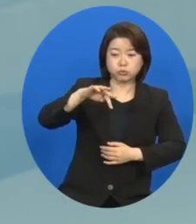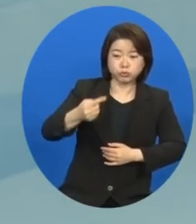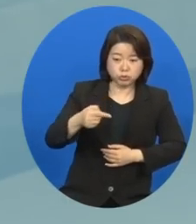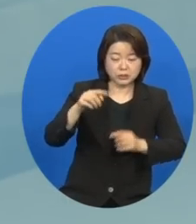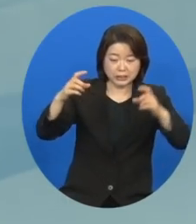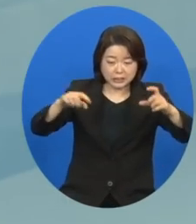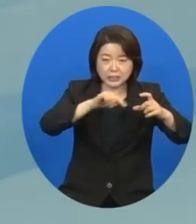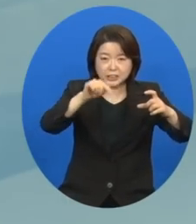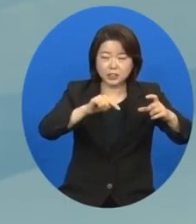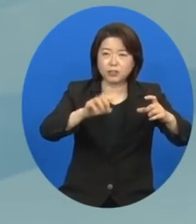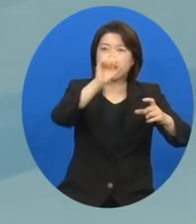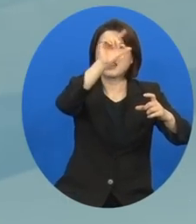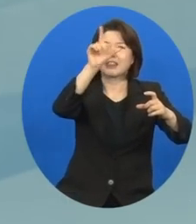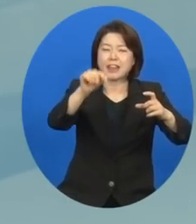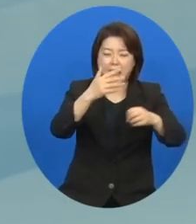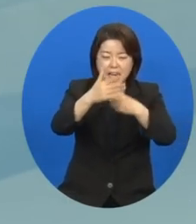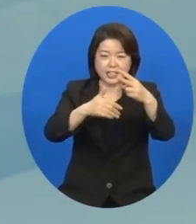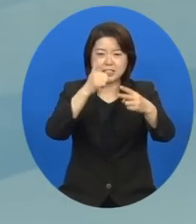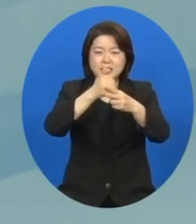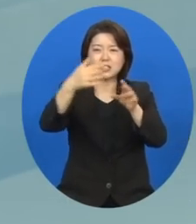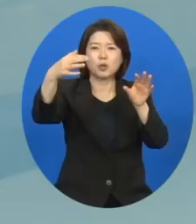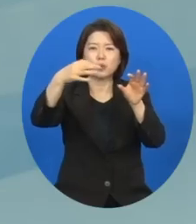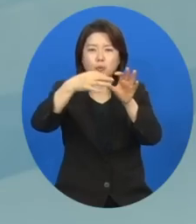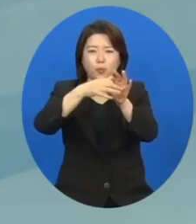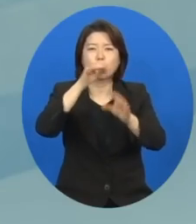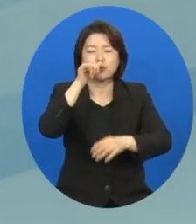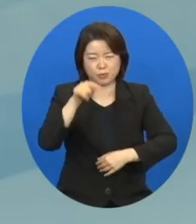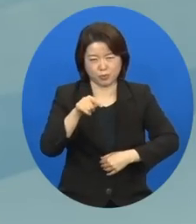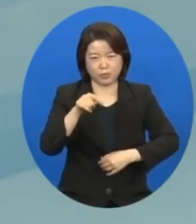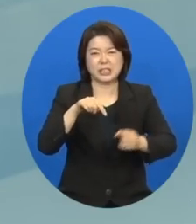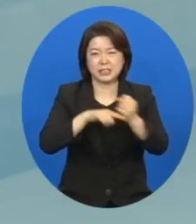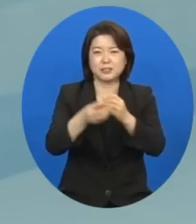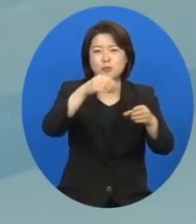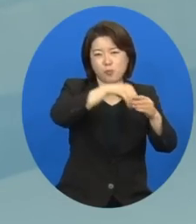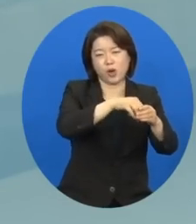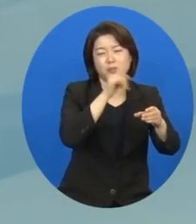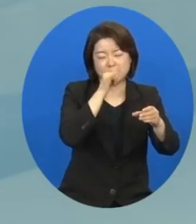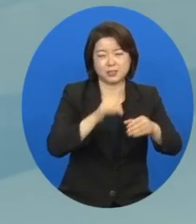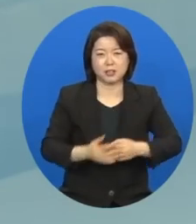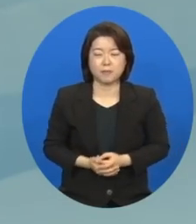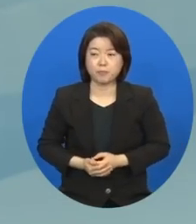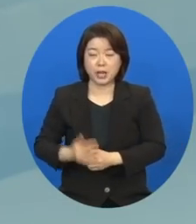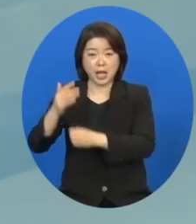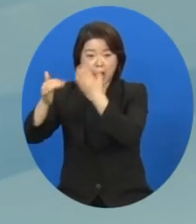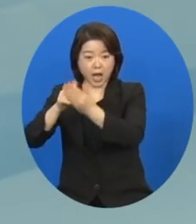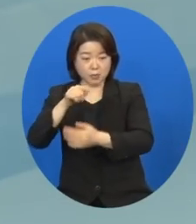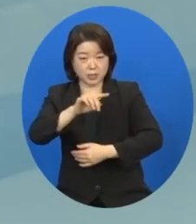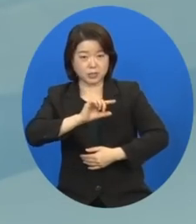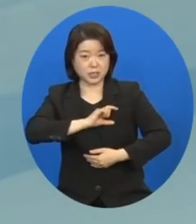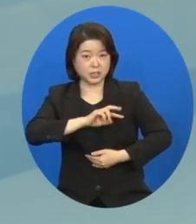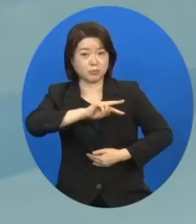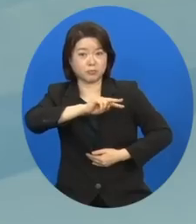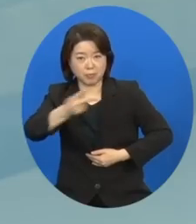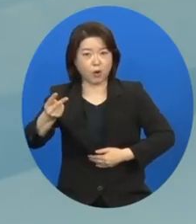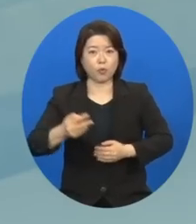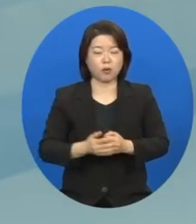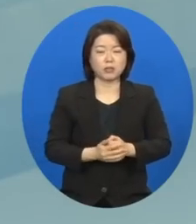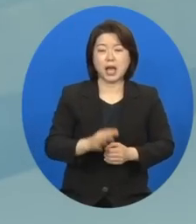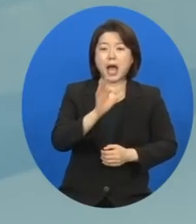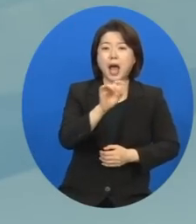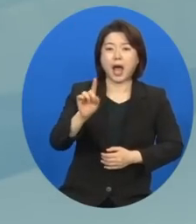신을 가리키는 것이다 라는 견해입니다. 그런데 하나님께서 그 이름을 이제 바꾸시는 것이죠. 아브라함이다,